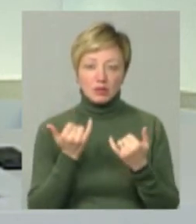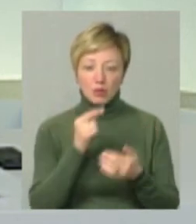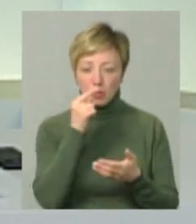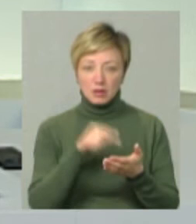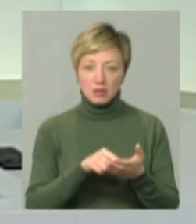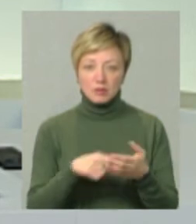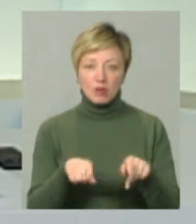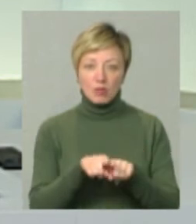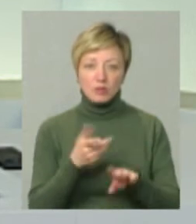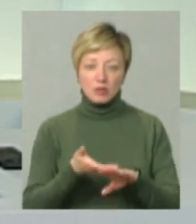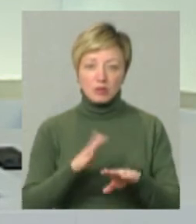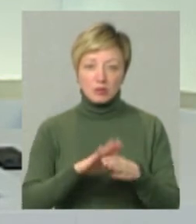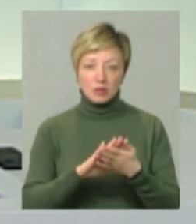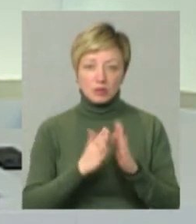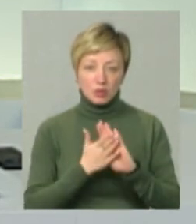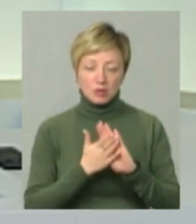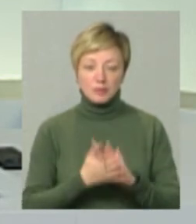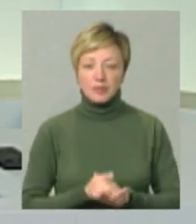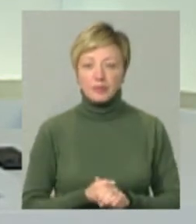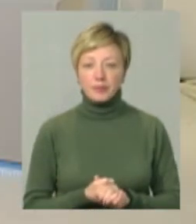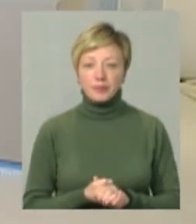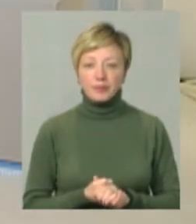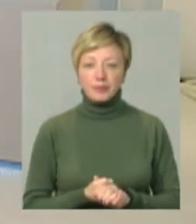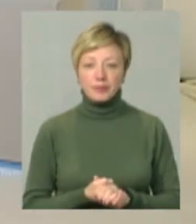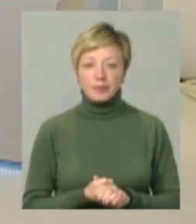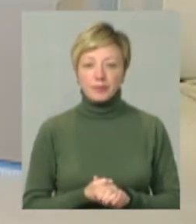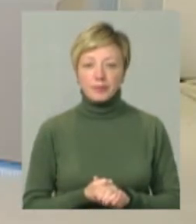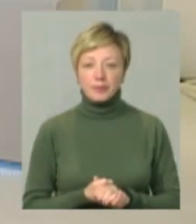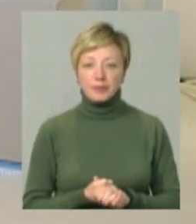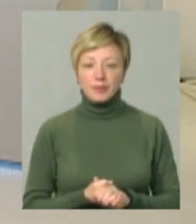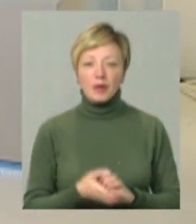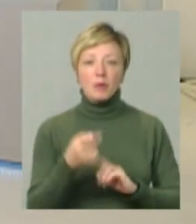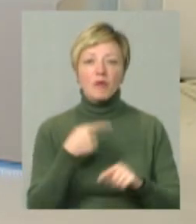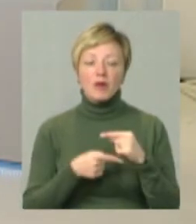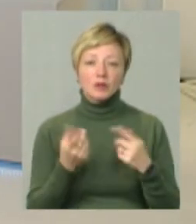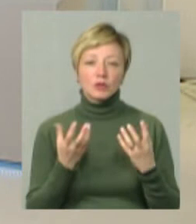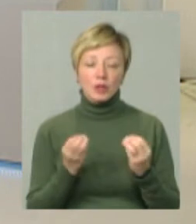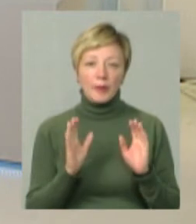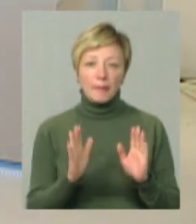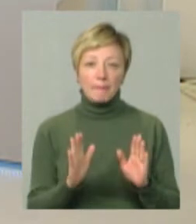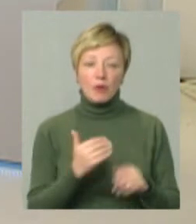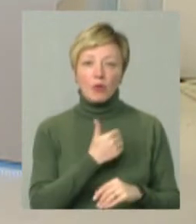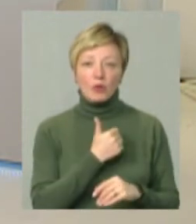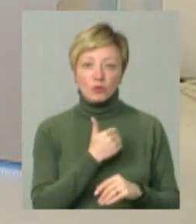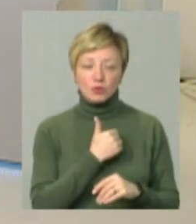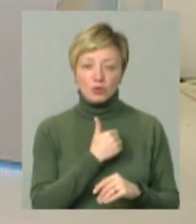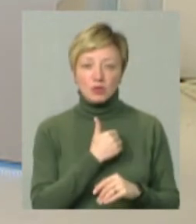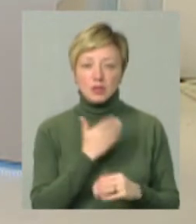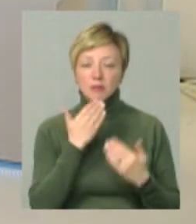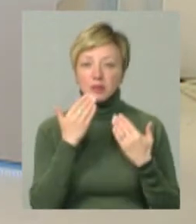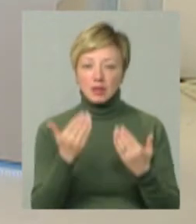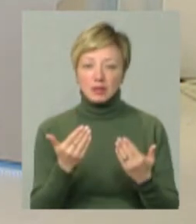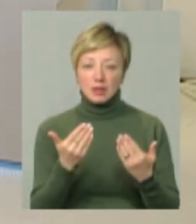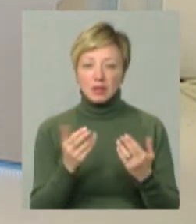зараз опинилися в таких скрутних ситуаціях бойових дій. До цього повернемося ще, а хочу